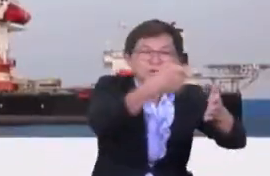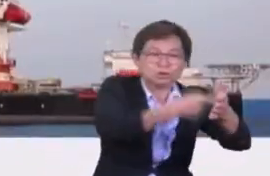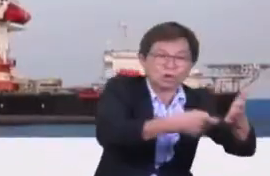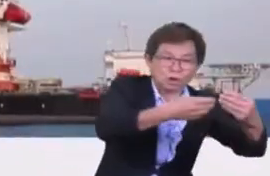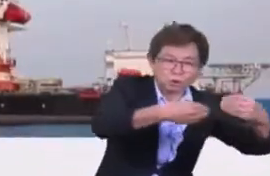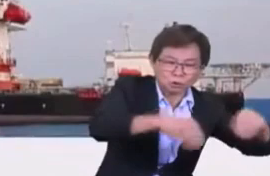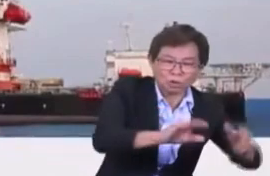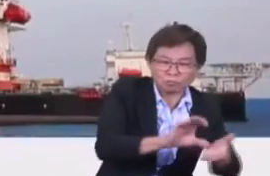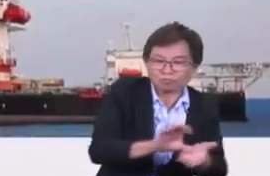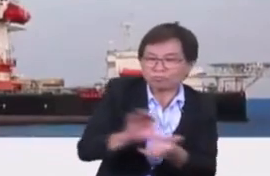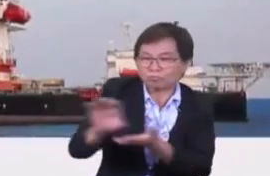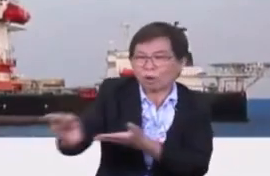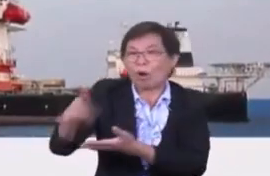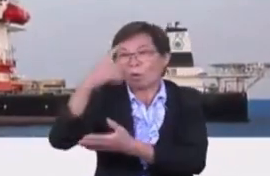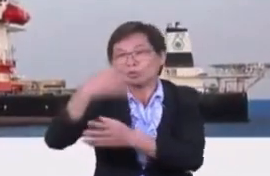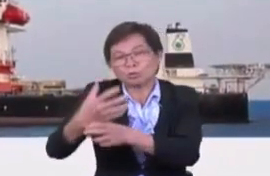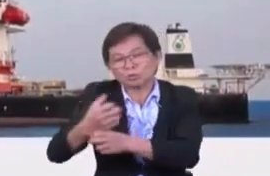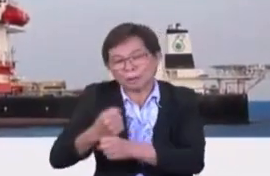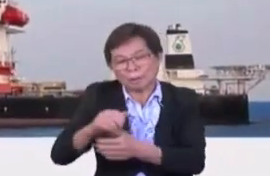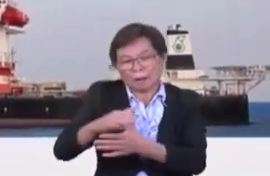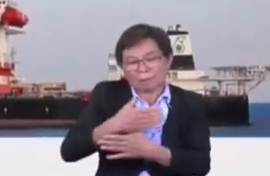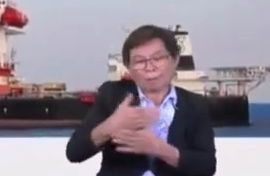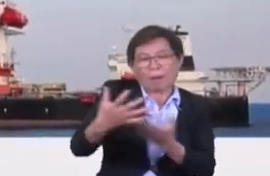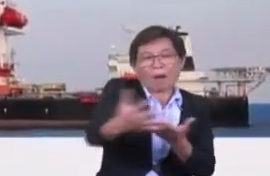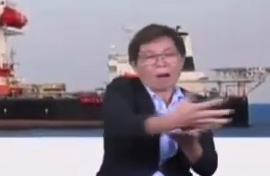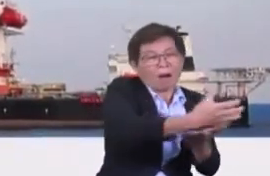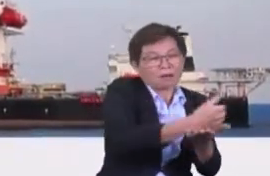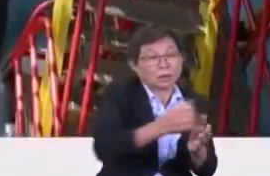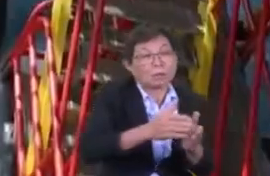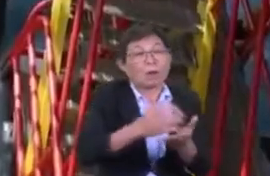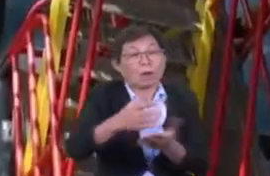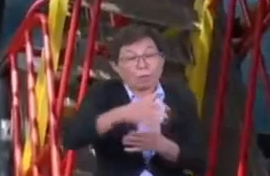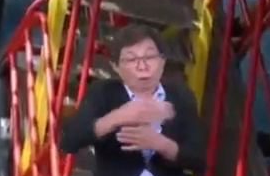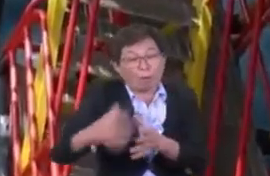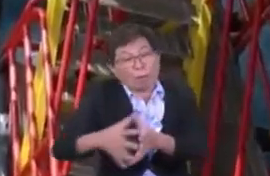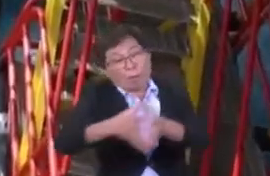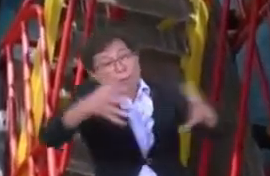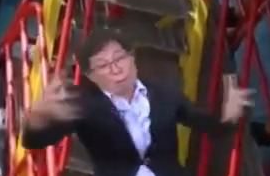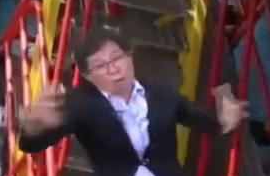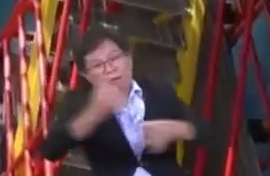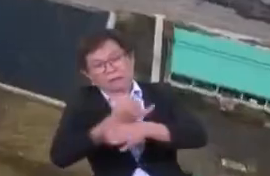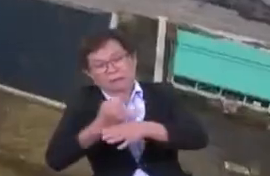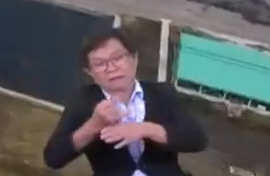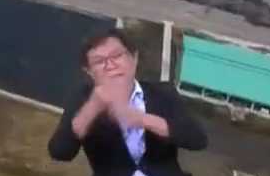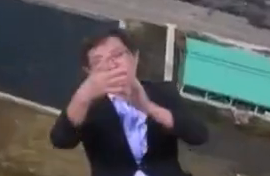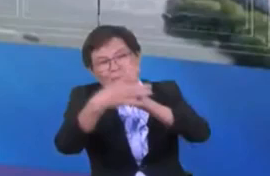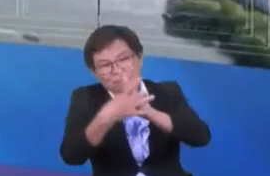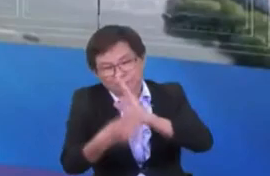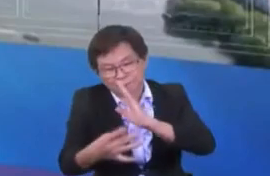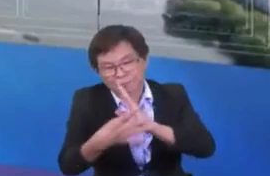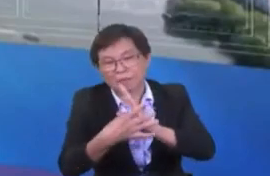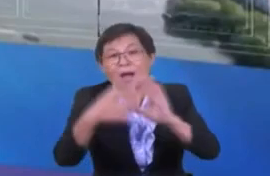Negeri Sebagai sebagian daripada mendapatkan perkongsian hasil yang lebih besar dalam industri tersebut